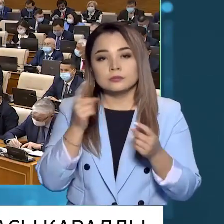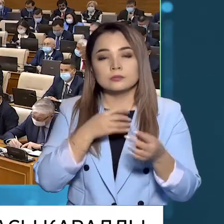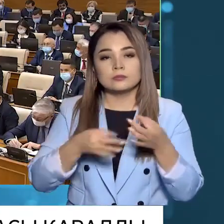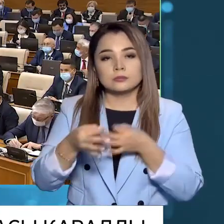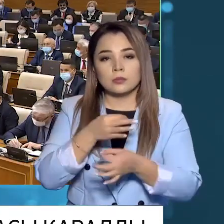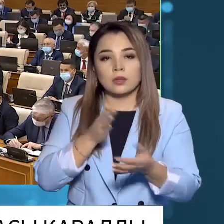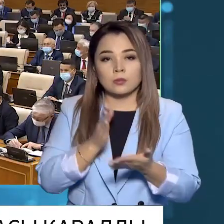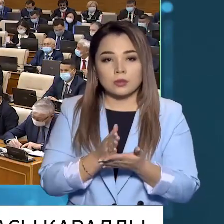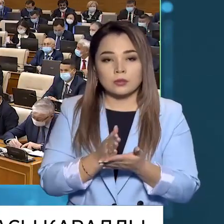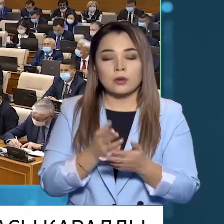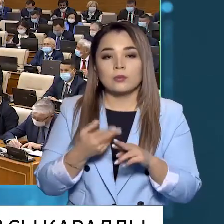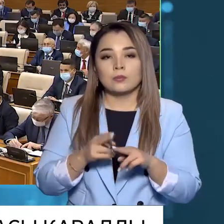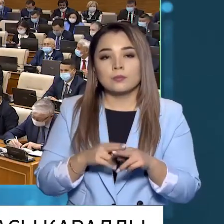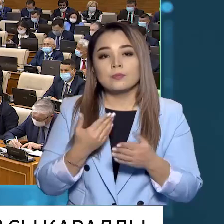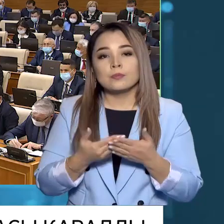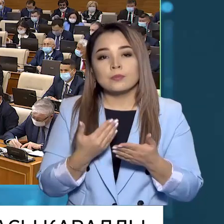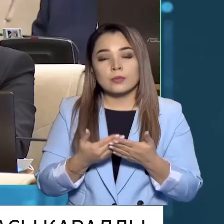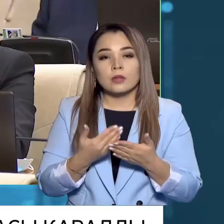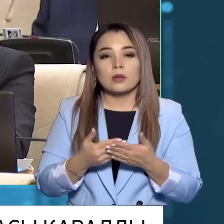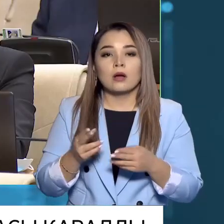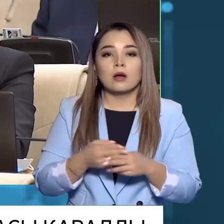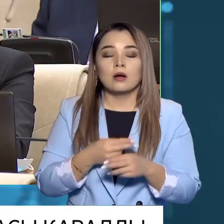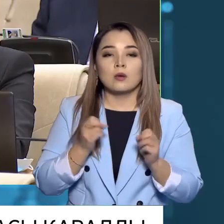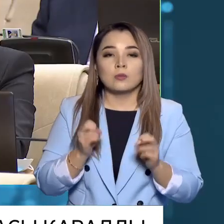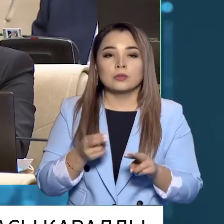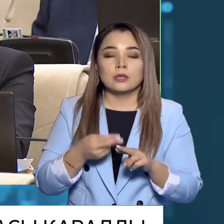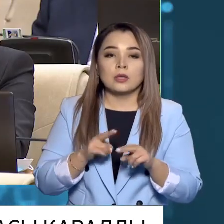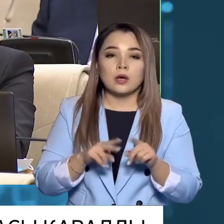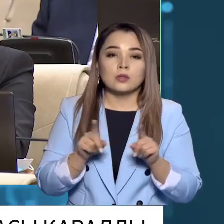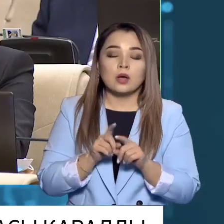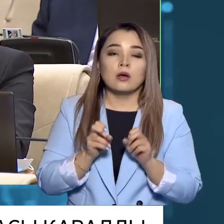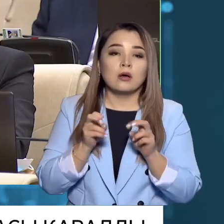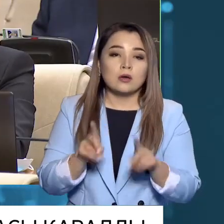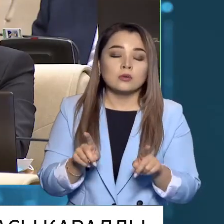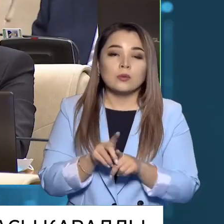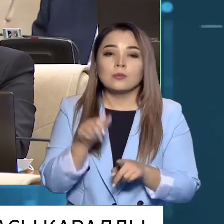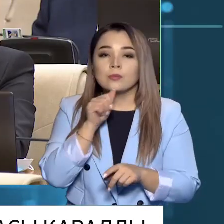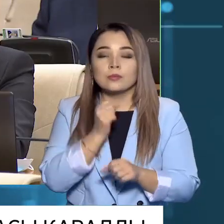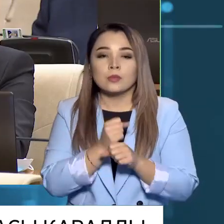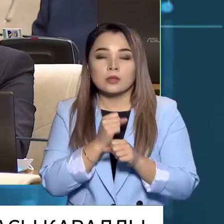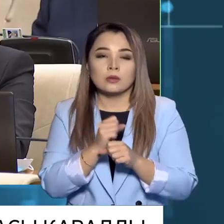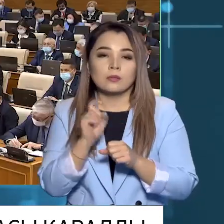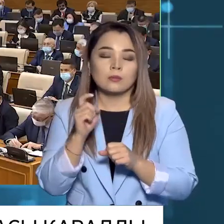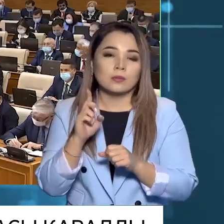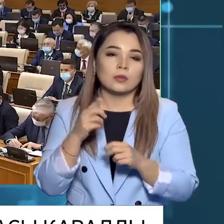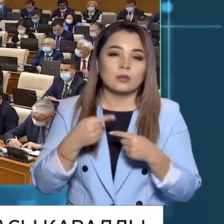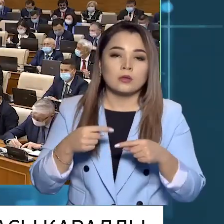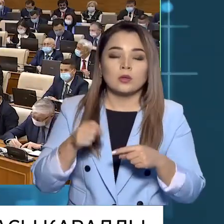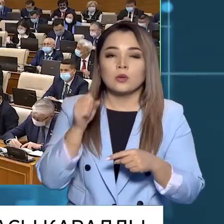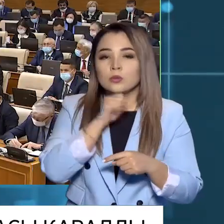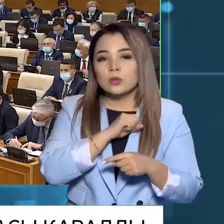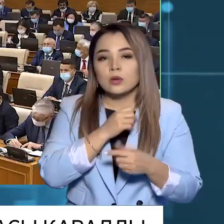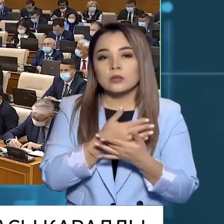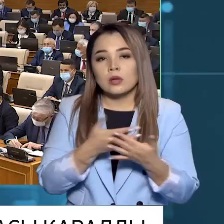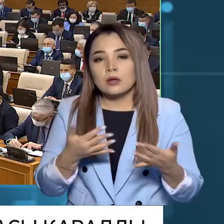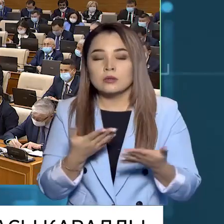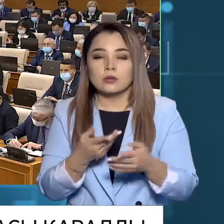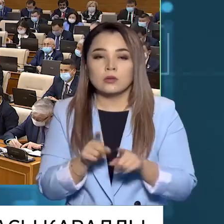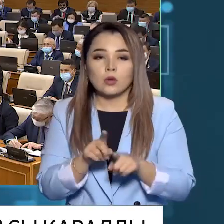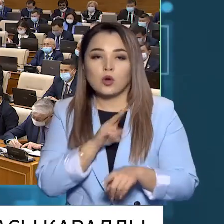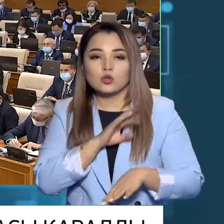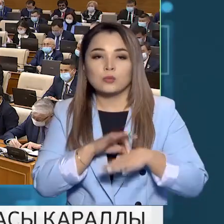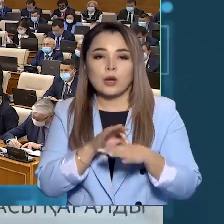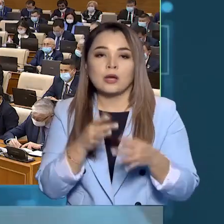талқыланды. Мәселен, қауіпті патогендерді заңсыз қолданған, өткізген және ұрлаған, сондай-ақ олармен жұмыс